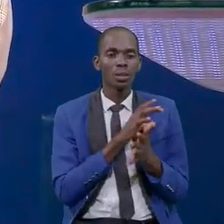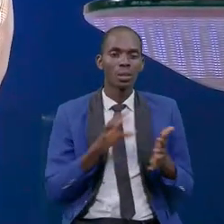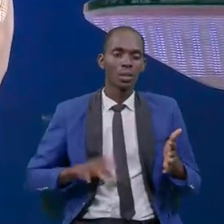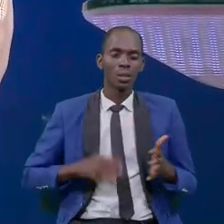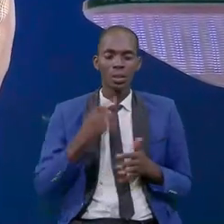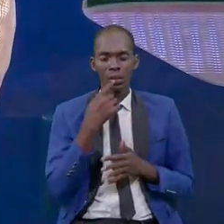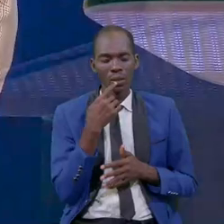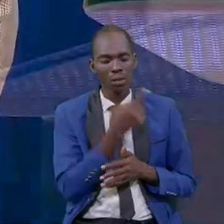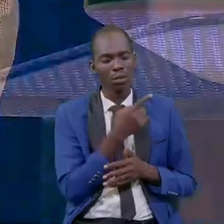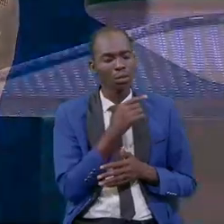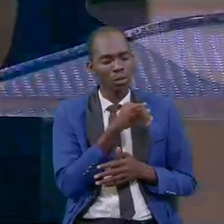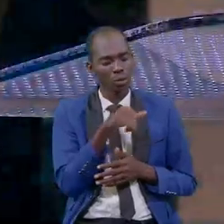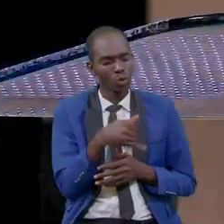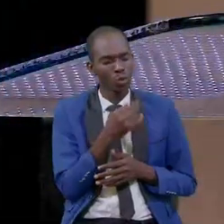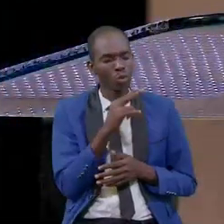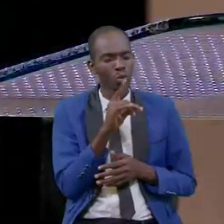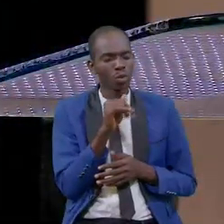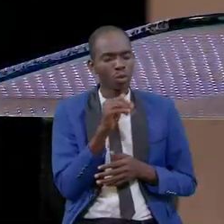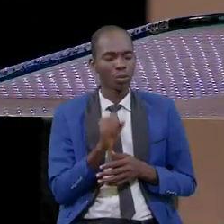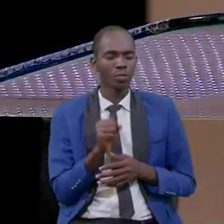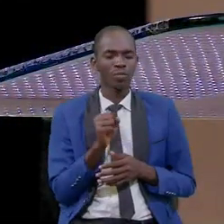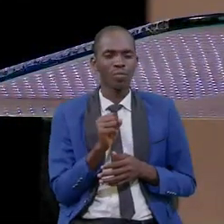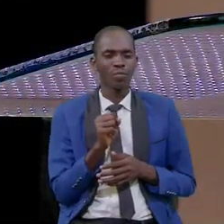ne l'a détecté. Mais Jésus a dit, Judas,